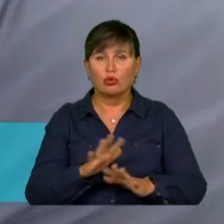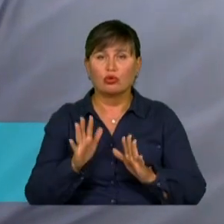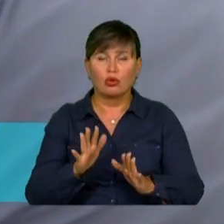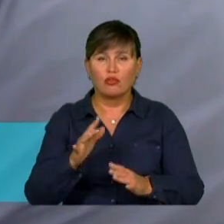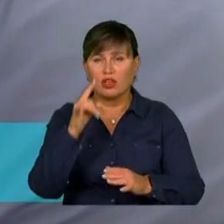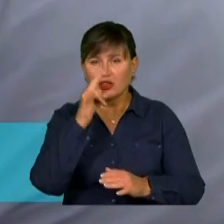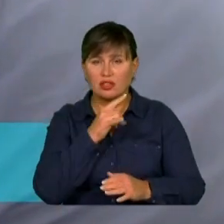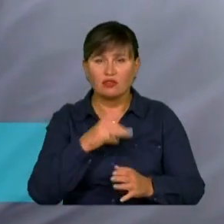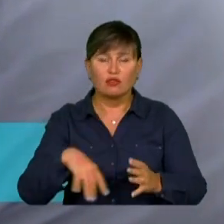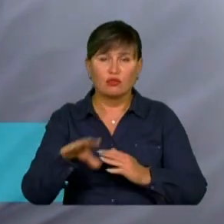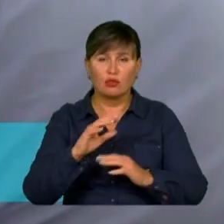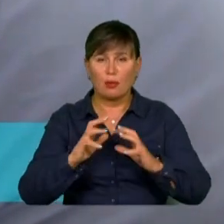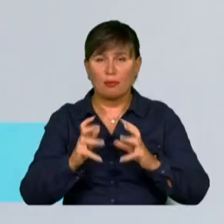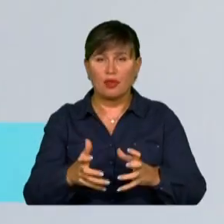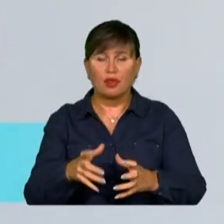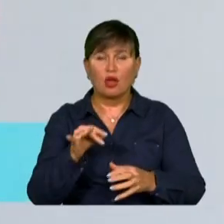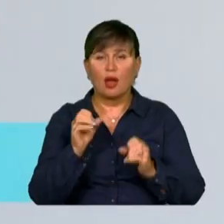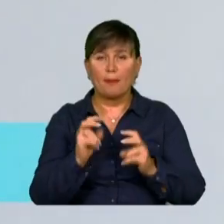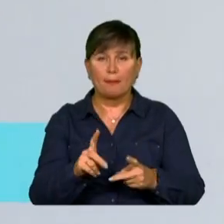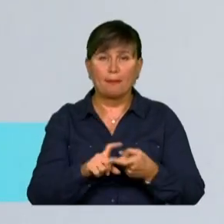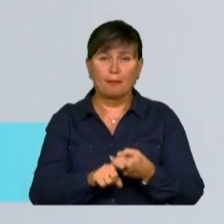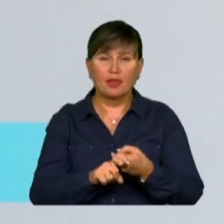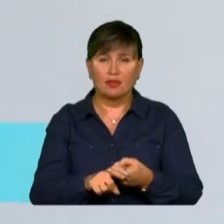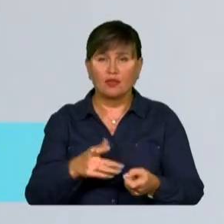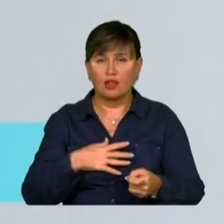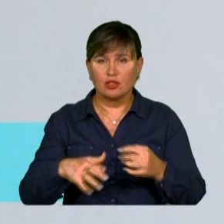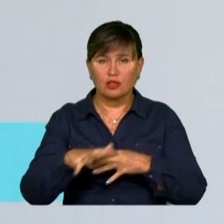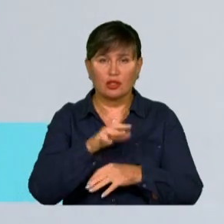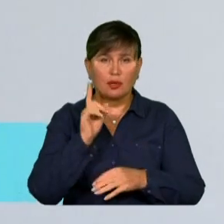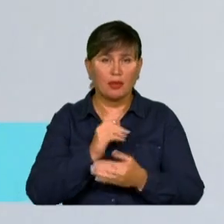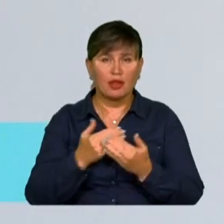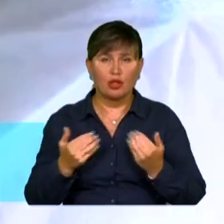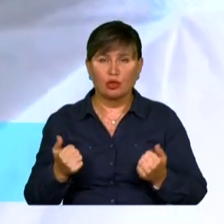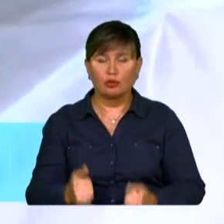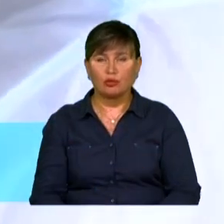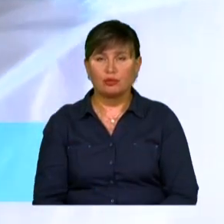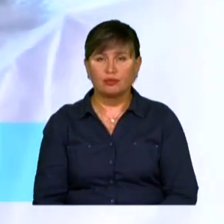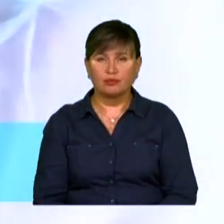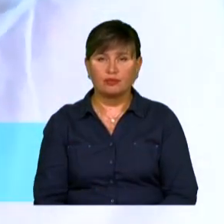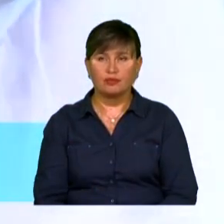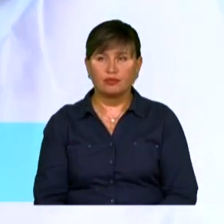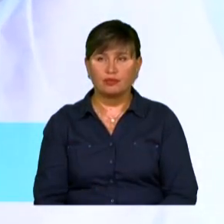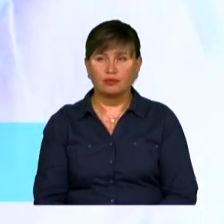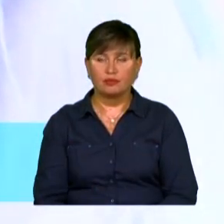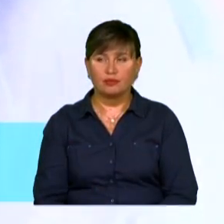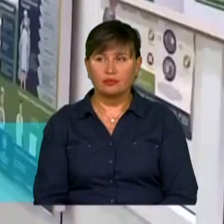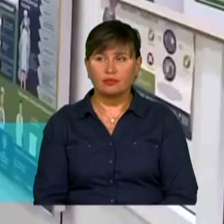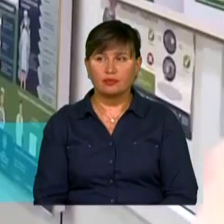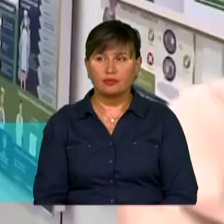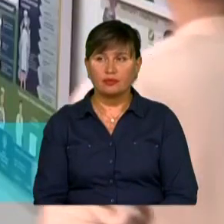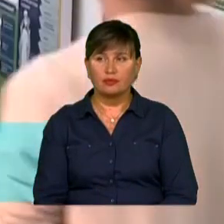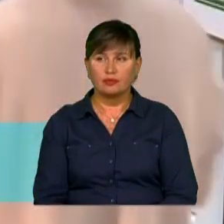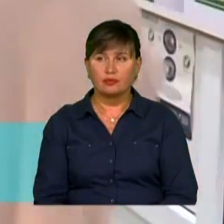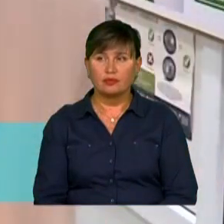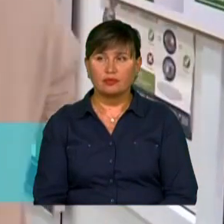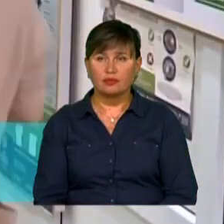и практически во всем мире. Но об угрозе эпидемии в нашей стране речи пока не идет. Мираль Жанова, Данияр Омар, Дастан Тимирбекулы, телеканал